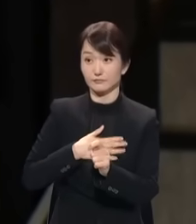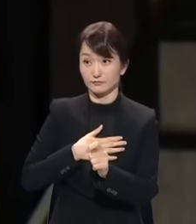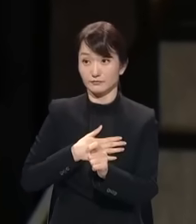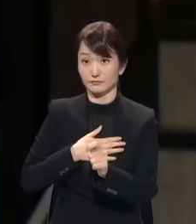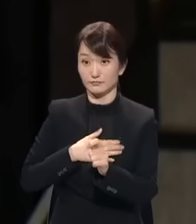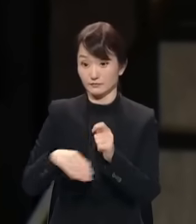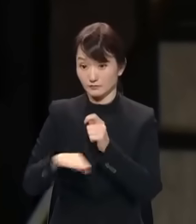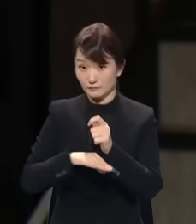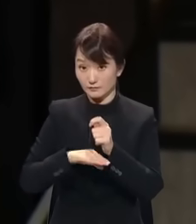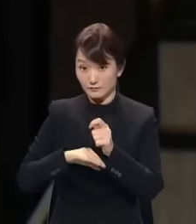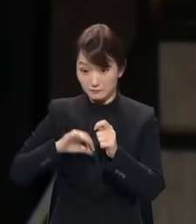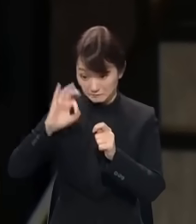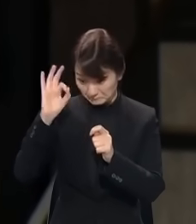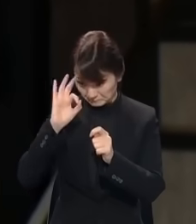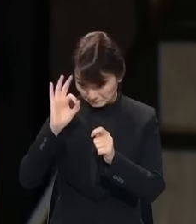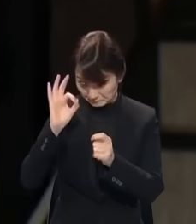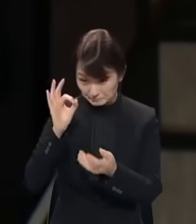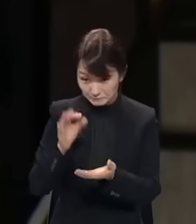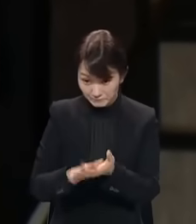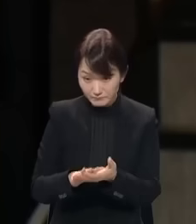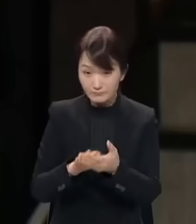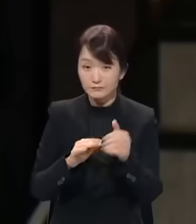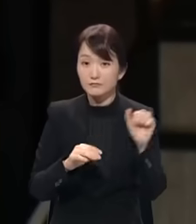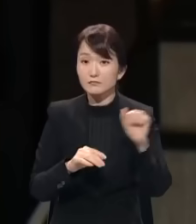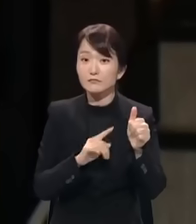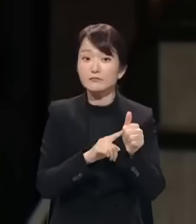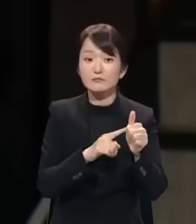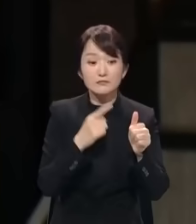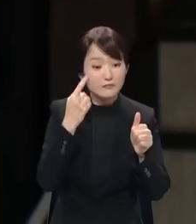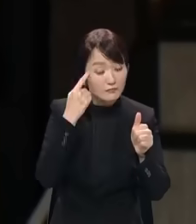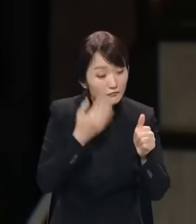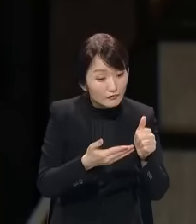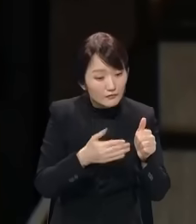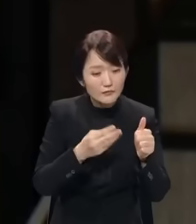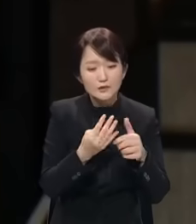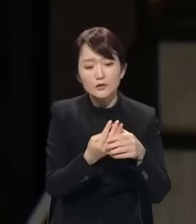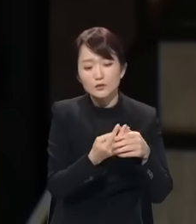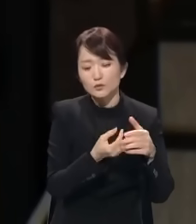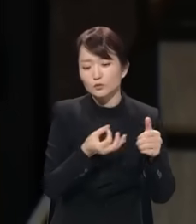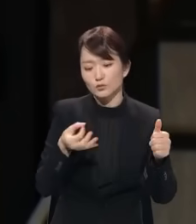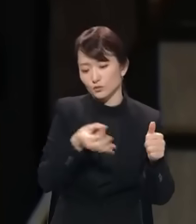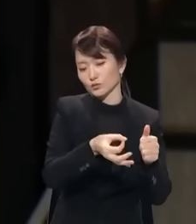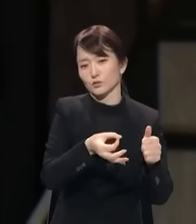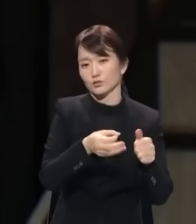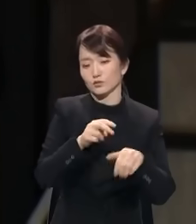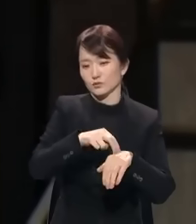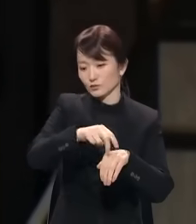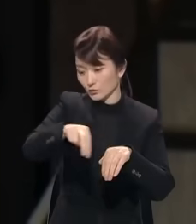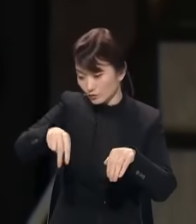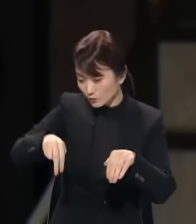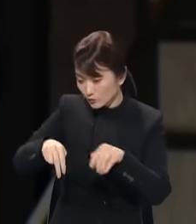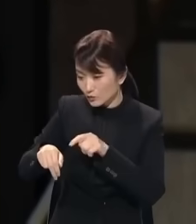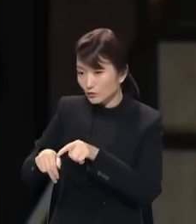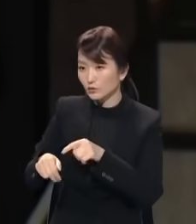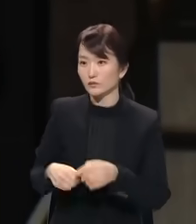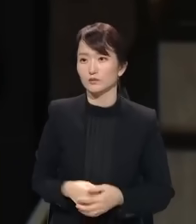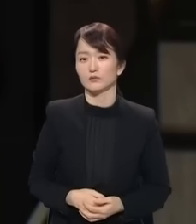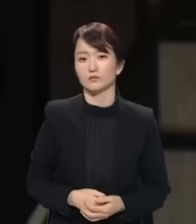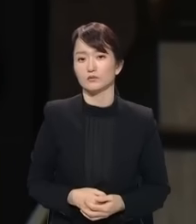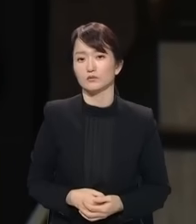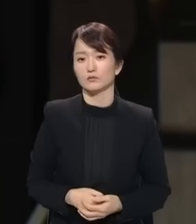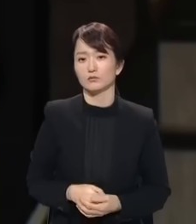택시를 찾았어요. 그리고 이제 그 기사님께 여쭤보니까 현금을 냈다라고 얘기를 했고 내린 곳을 이렇게 계속 다 참문을 하면서